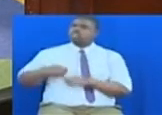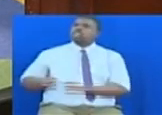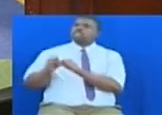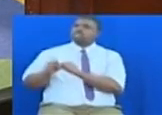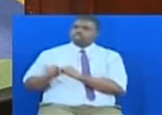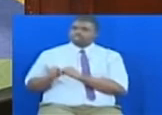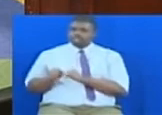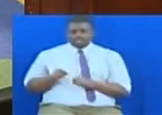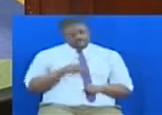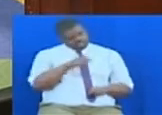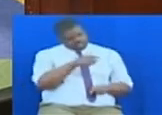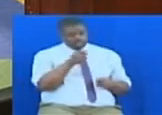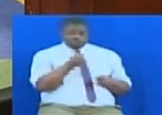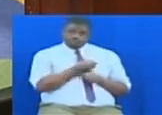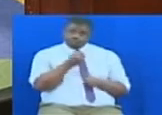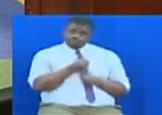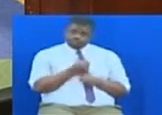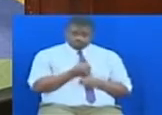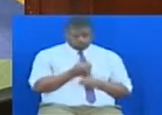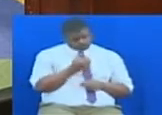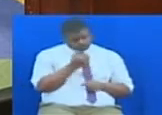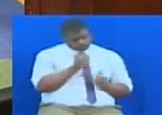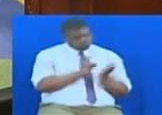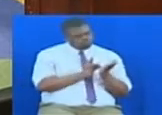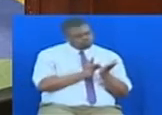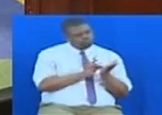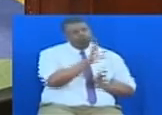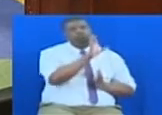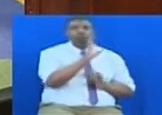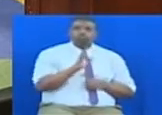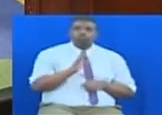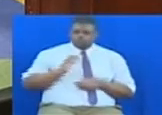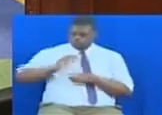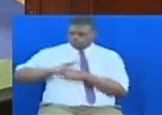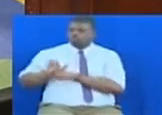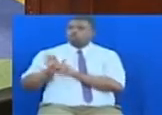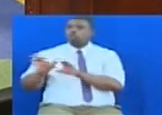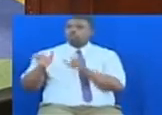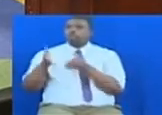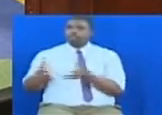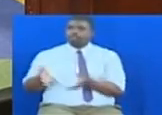ndio itatufanya tutokomeze ugonjwa huu.